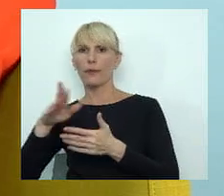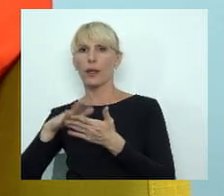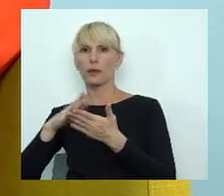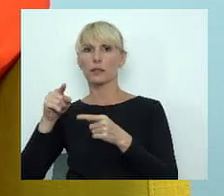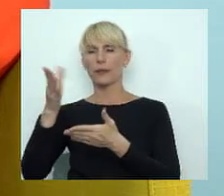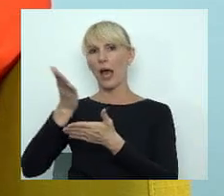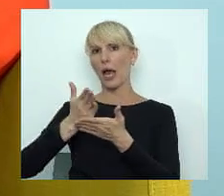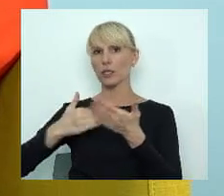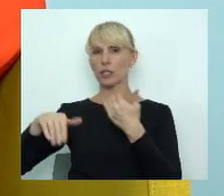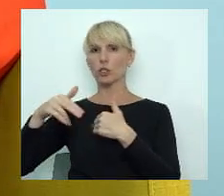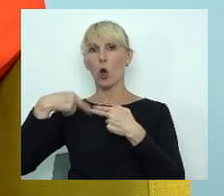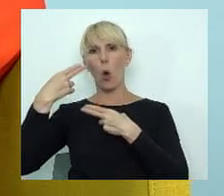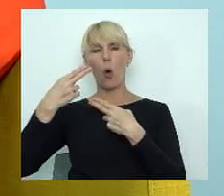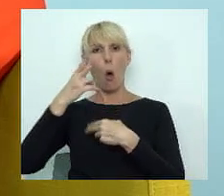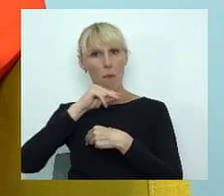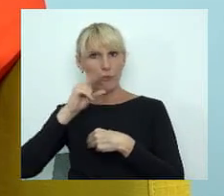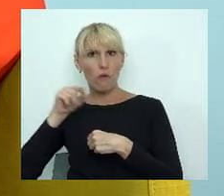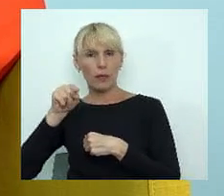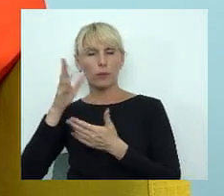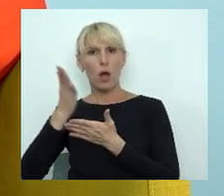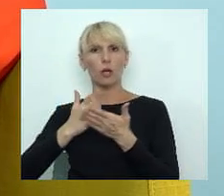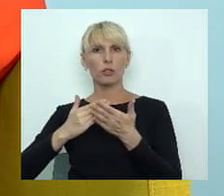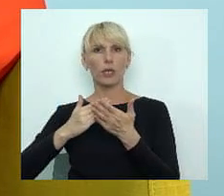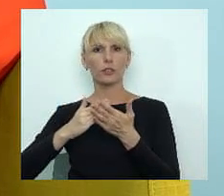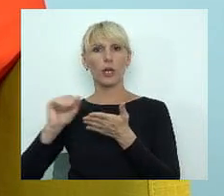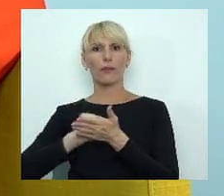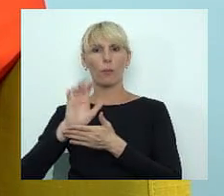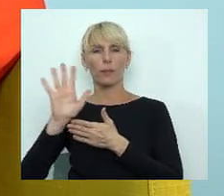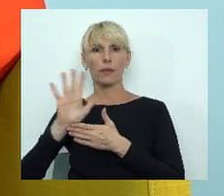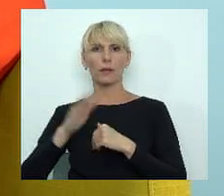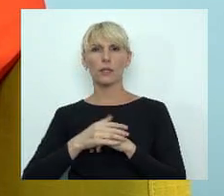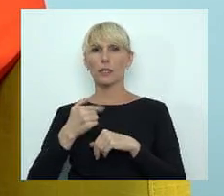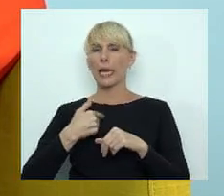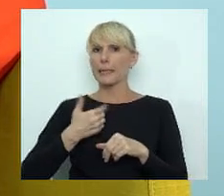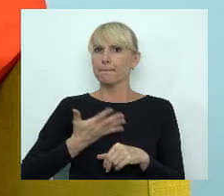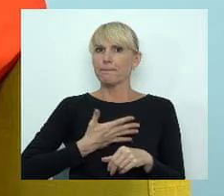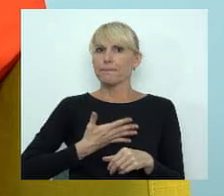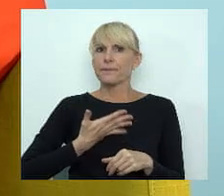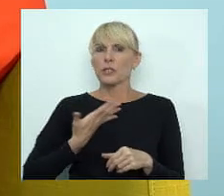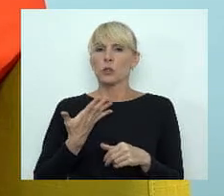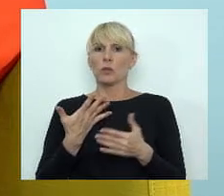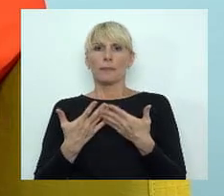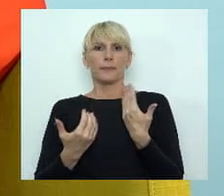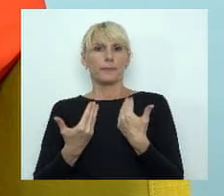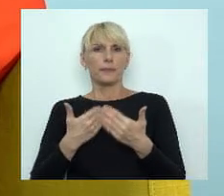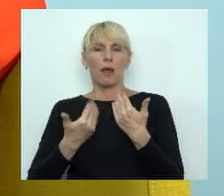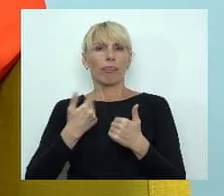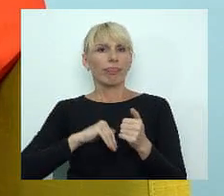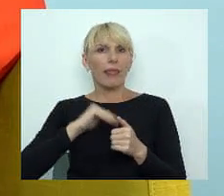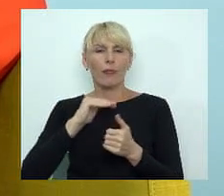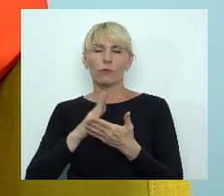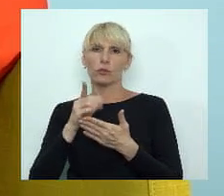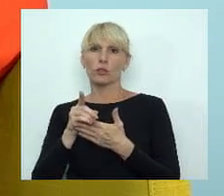przypadła ta część, komentowałam tę część i tak naprawdę przez cały czas czułam duży niedosyt, jeżeli chodzi o dotychczasową praktykę,